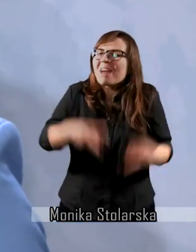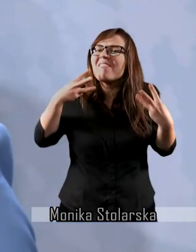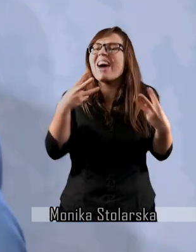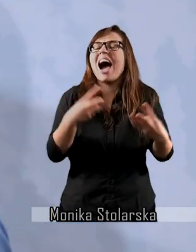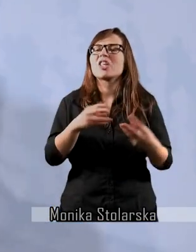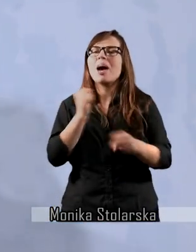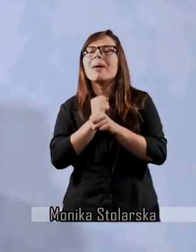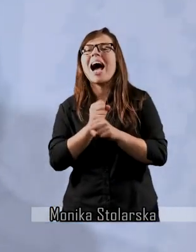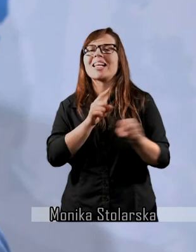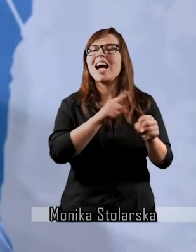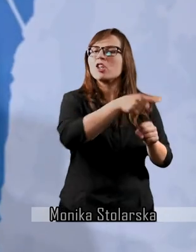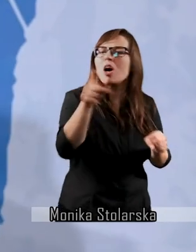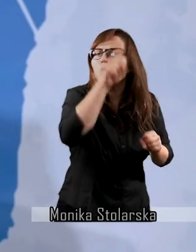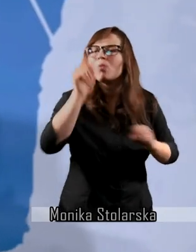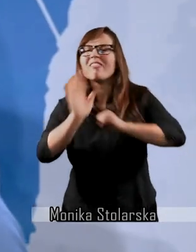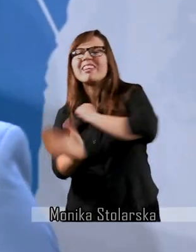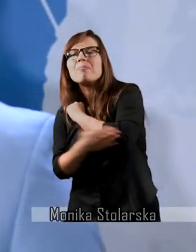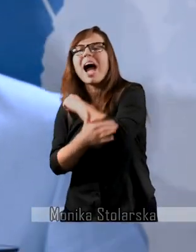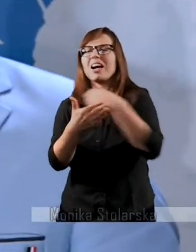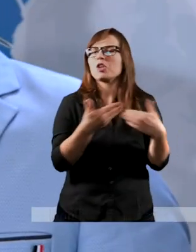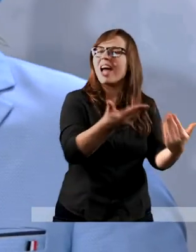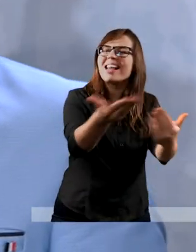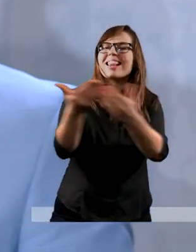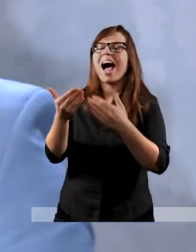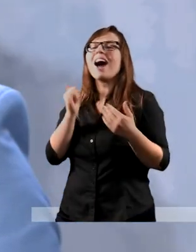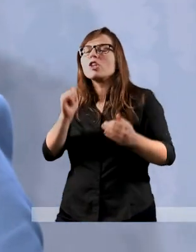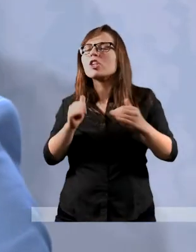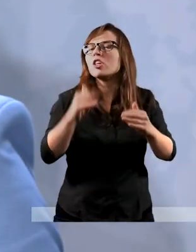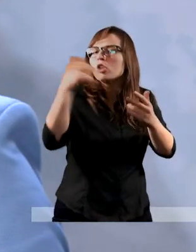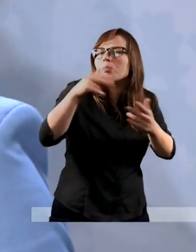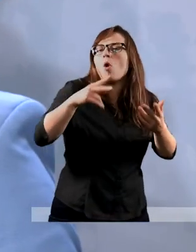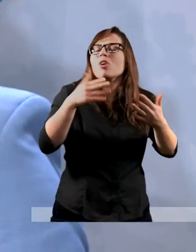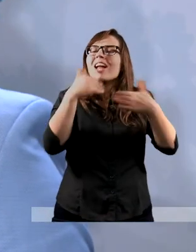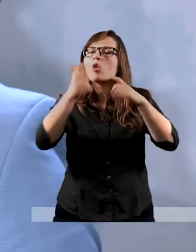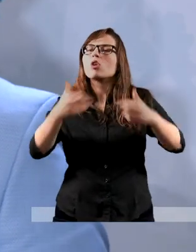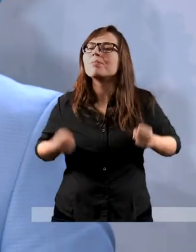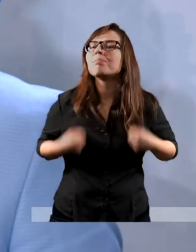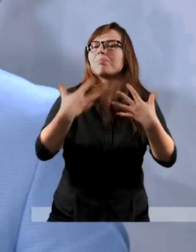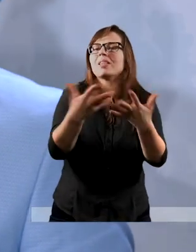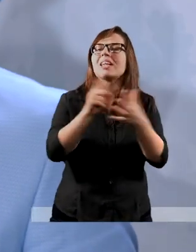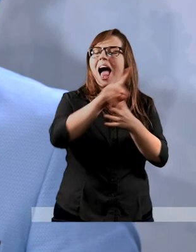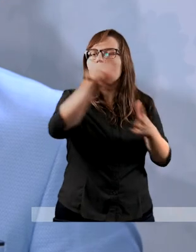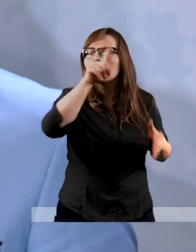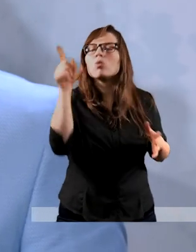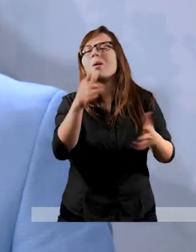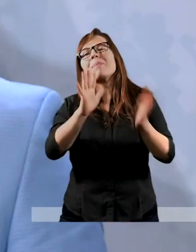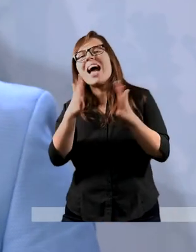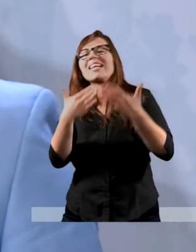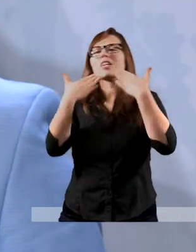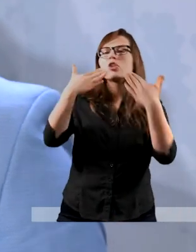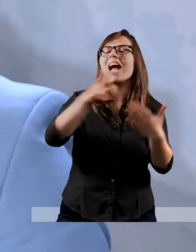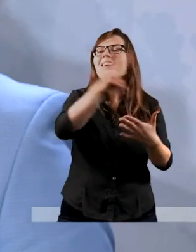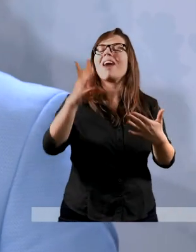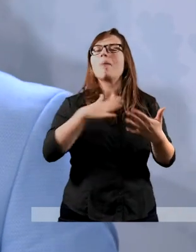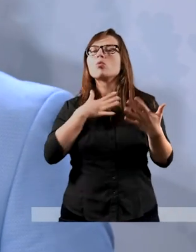kogoś wesprzemy i być może, że dzięki temu kiedyś spotkamy się w niebie i może ktoś powie właśnie to między innymi dzięki